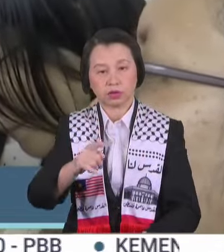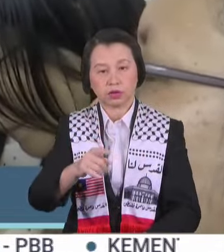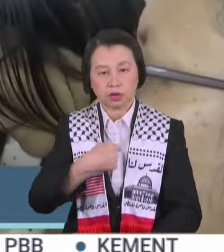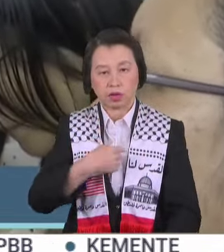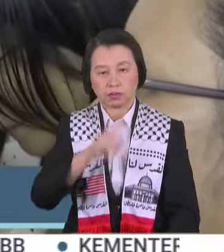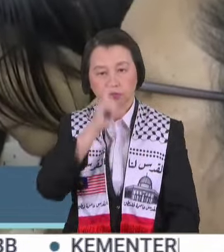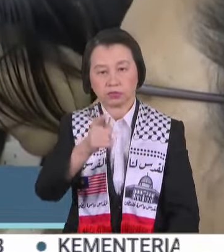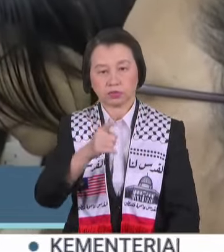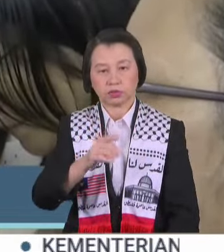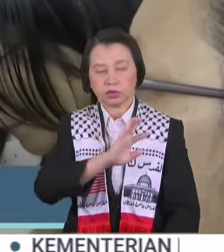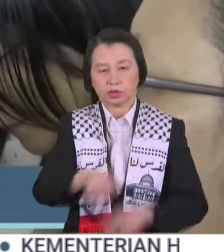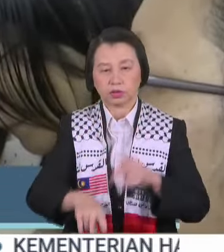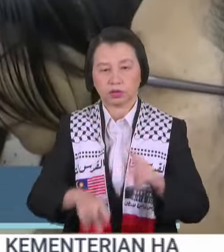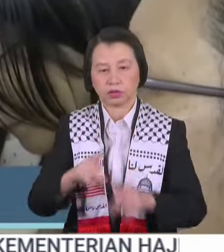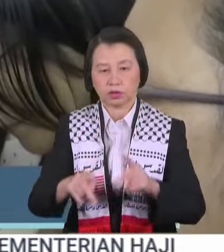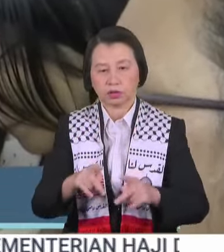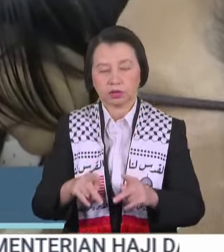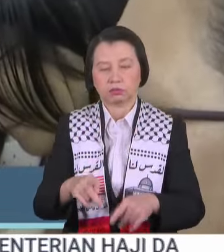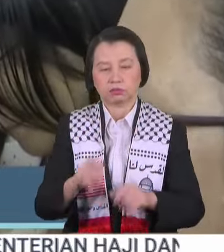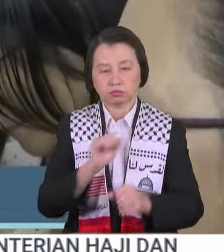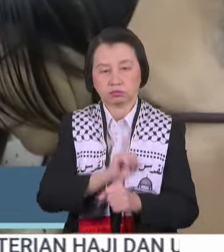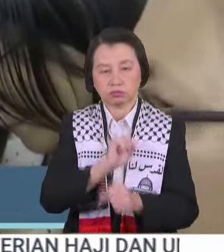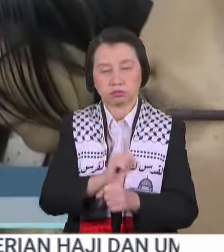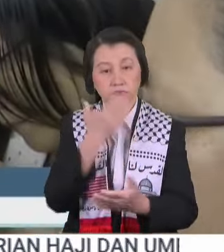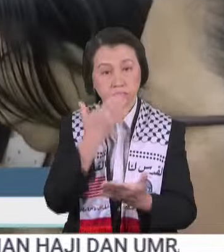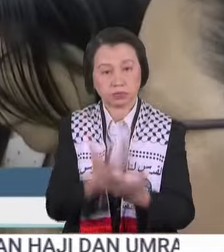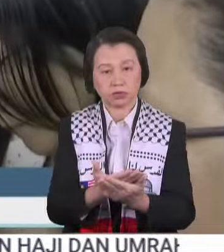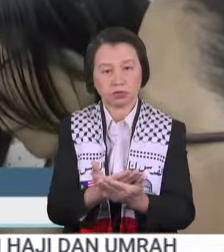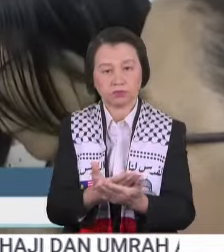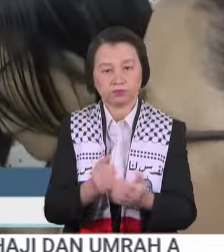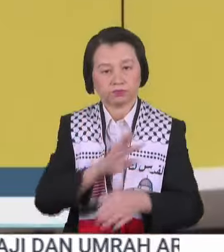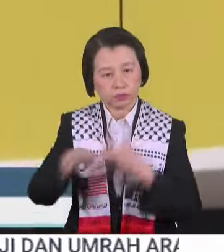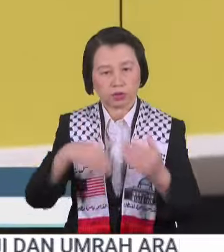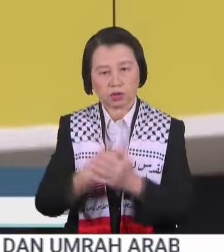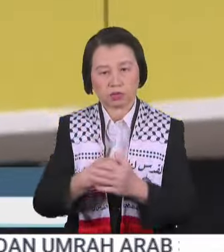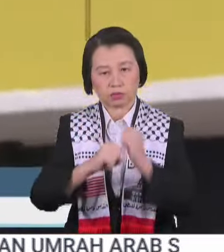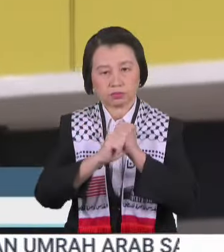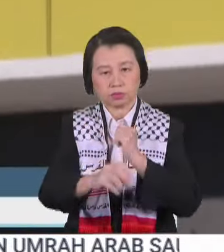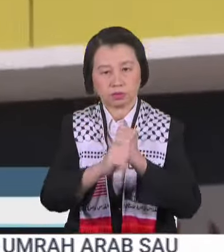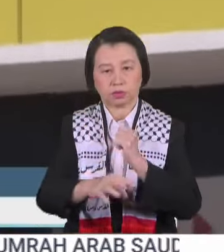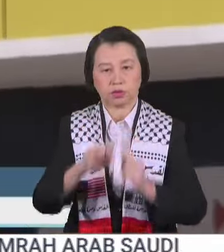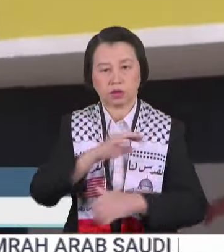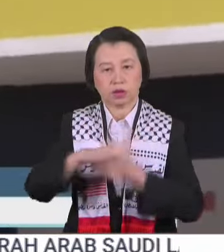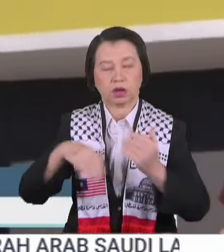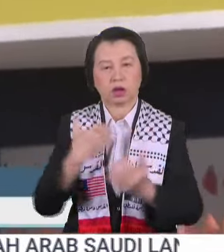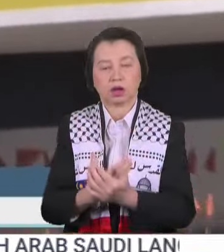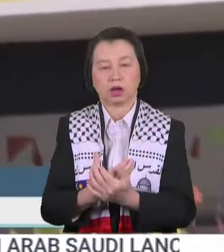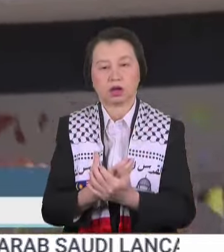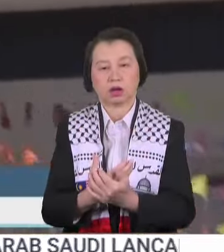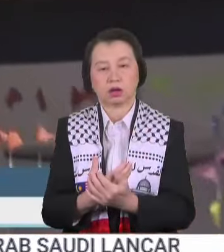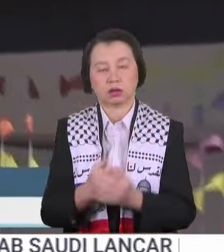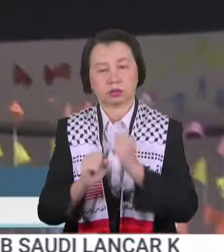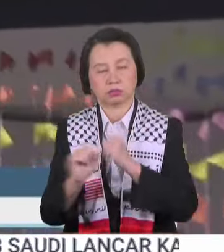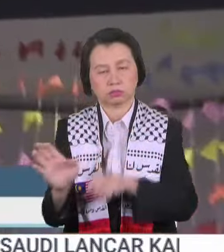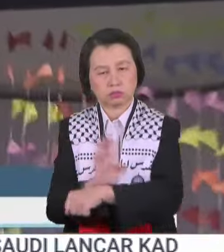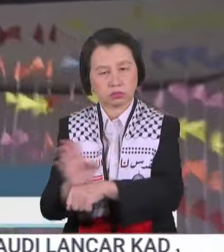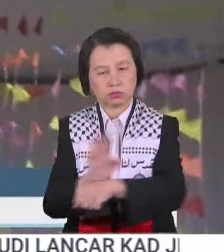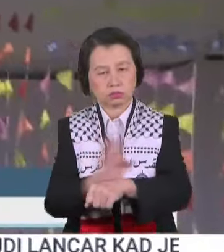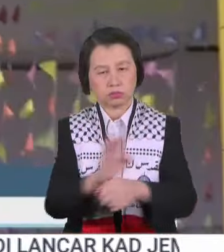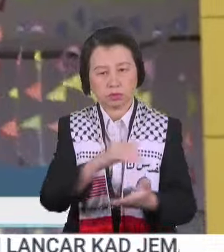I'm sure that the occupation will be good with all this entertainment, all this commercial